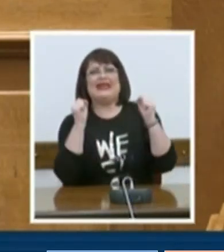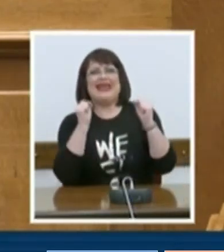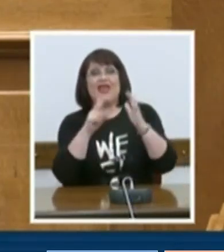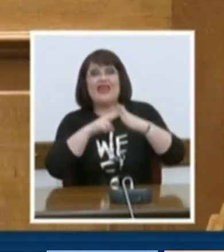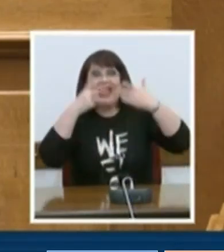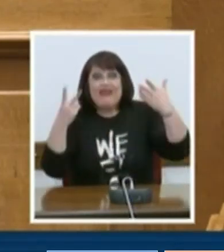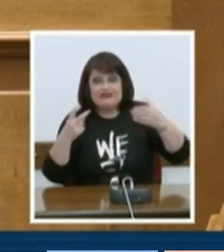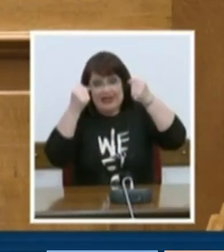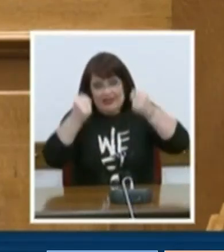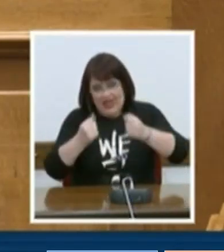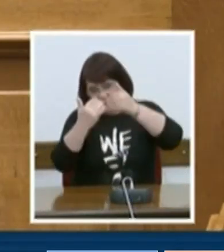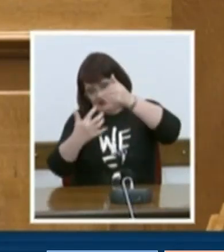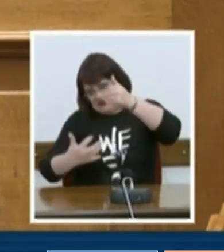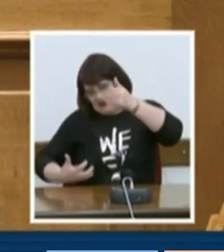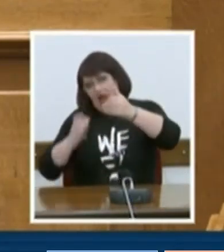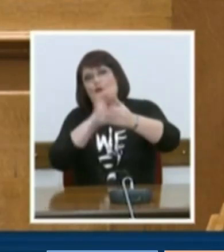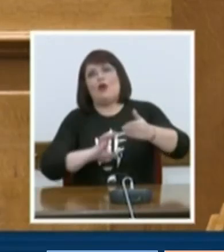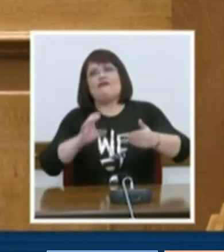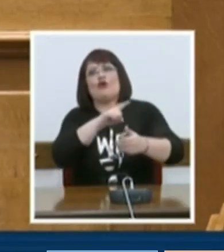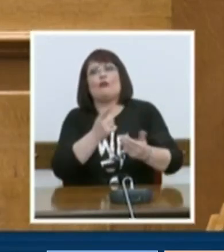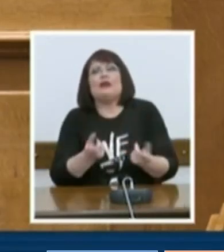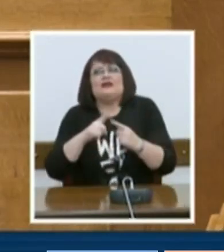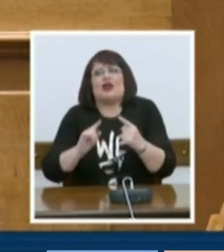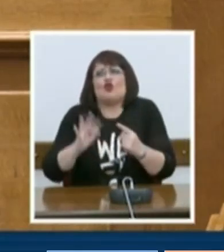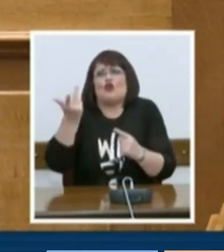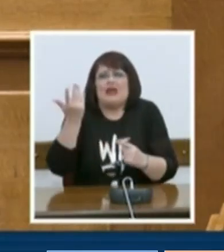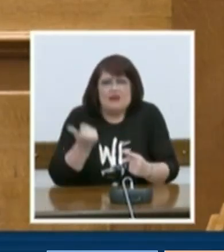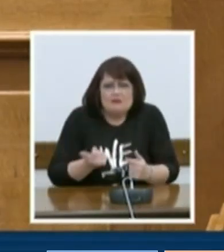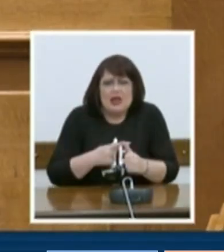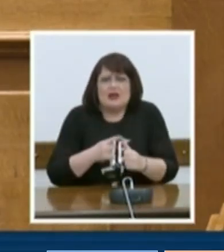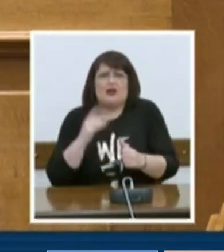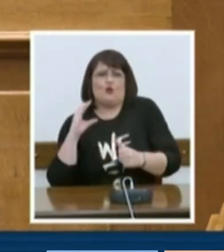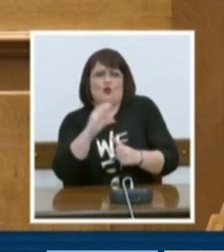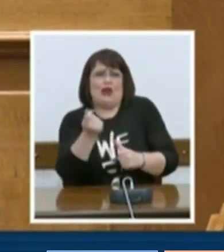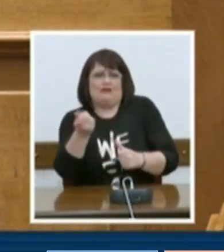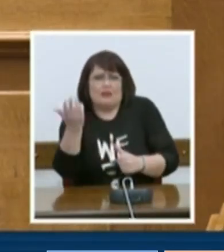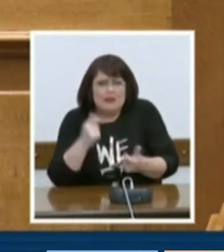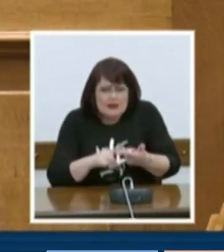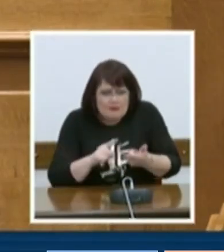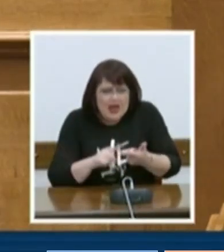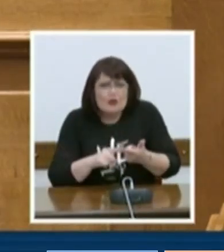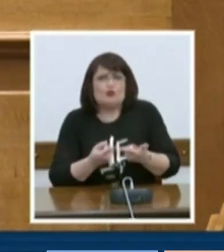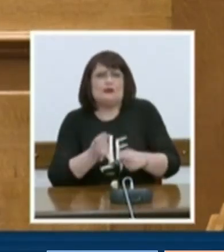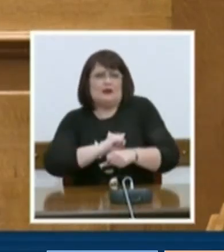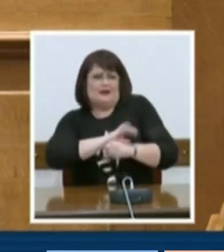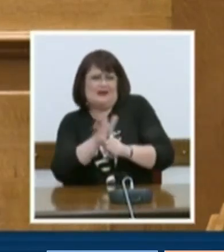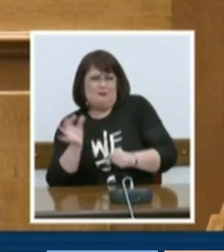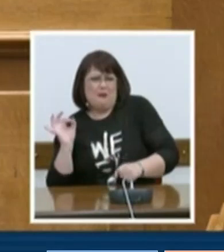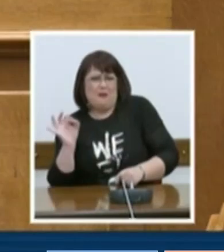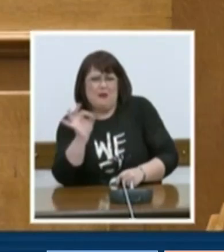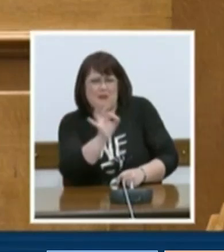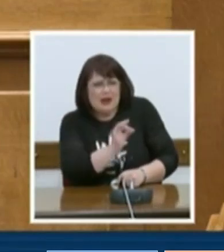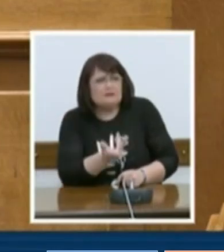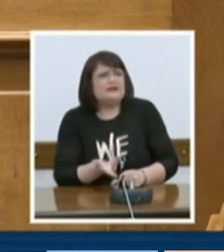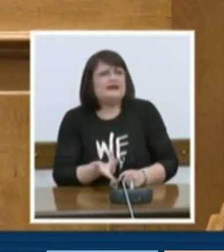Δεν υπάρχει δικαιολογία με διαθεσιμότητα πόρων, με κοινωνικό ζήτημα την πανδημία και ταυτόχρονα να ακούμε από υπουργούς